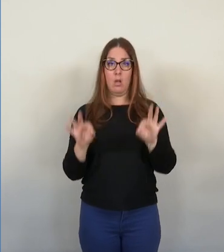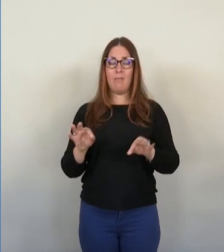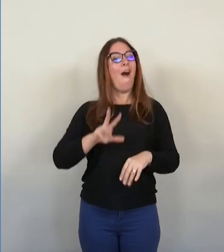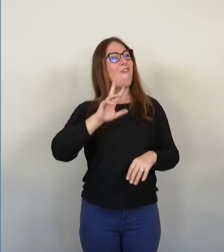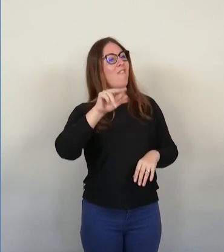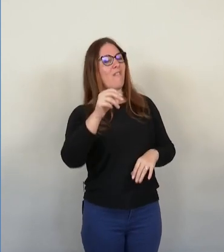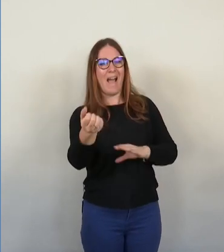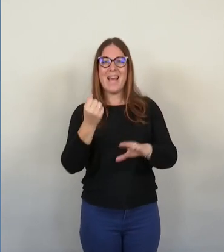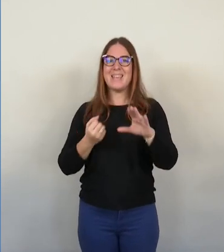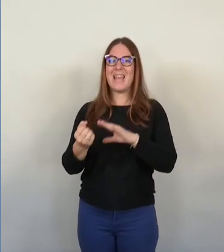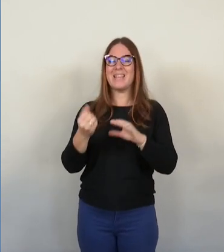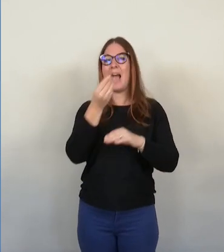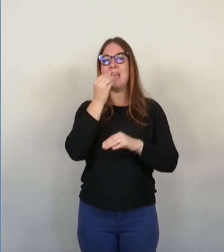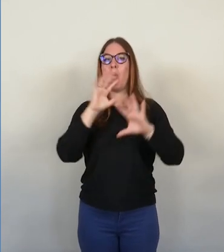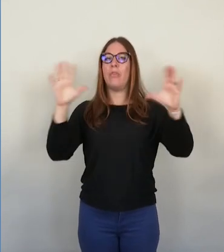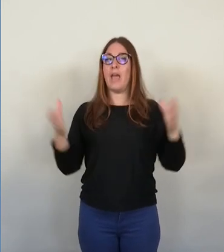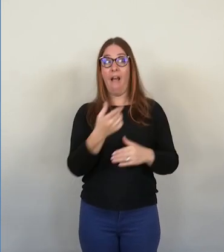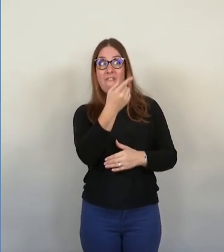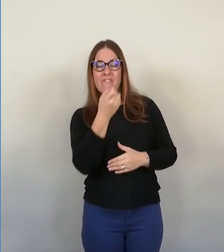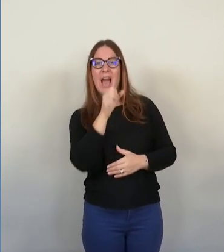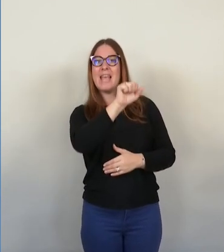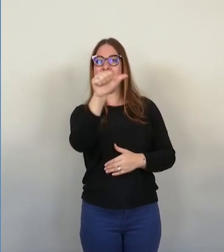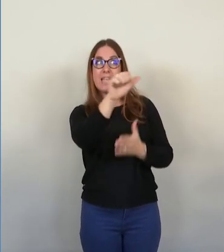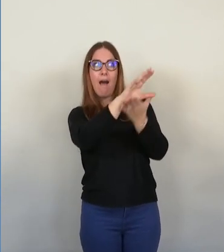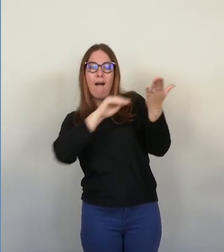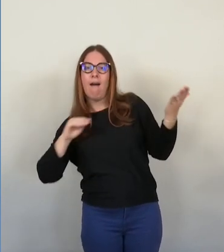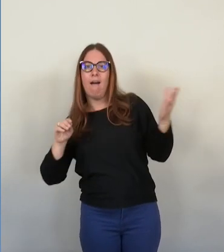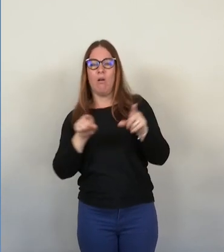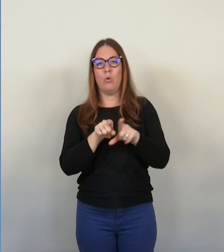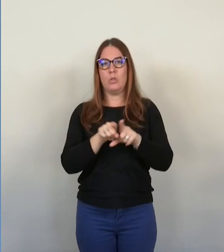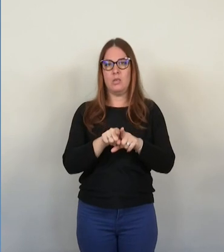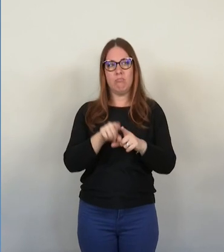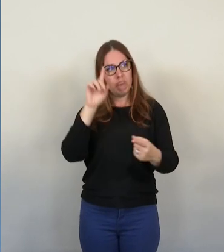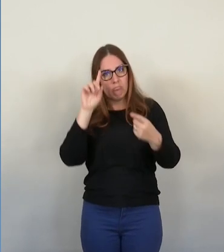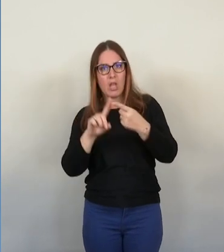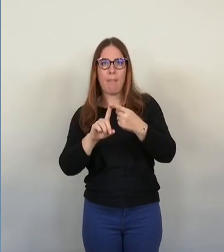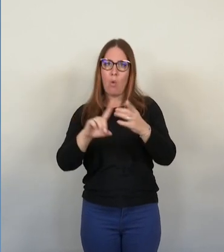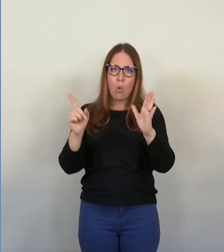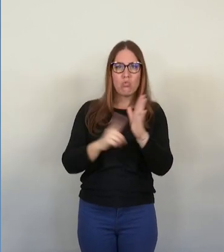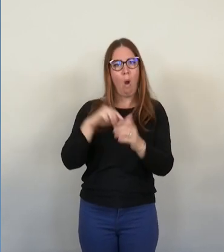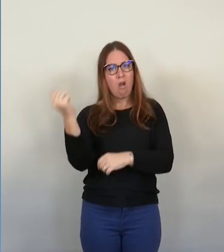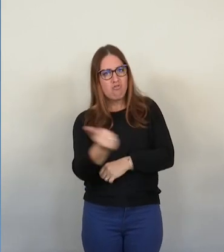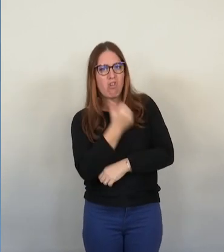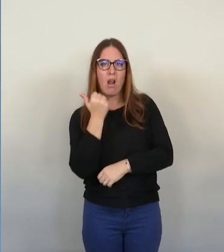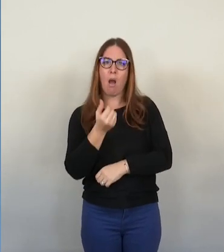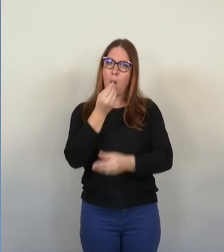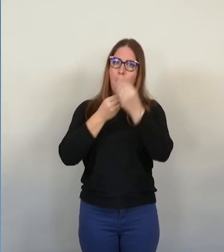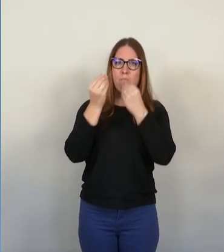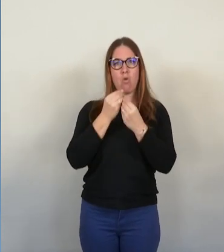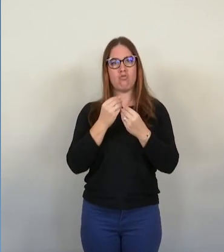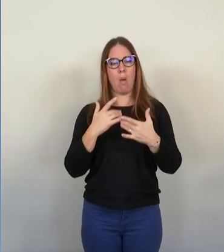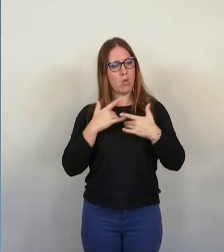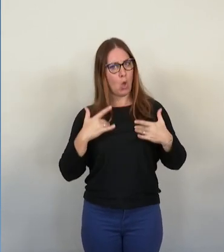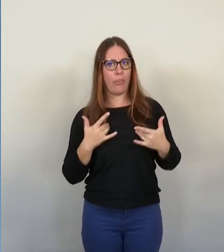caisse alimentaire commune inspiré de la sécurité sociale de l'alimentation pour garantir le droit de toutes et tous à une alimentation saine et durable